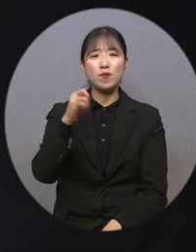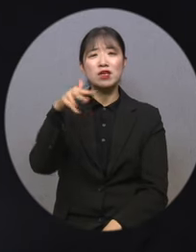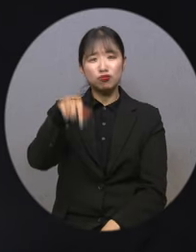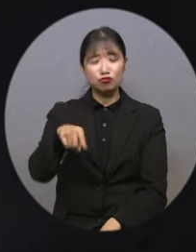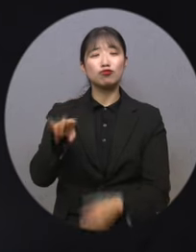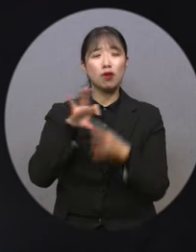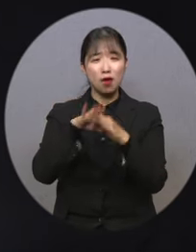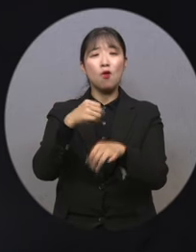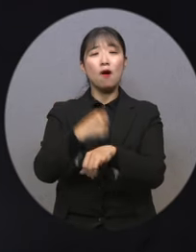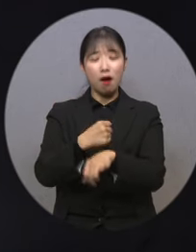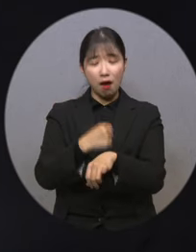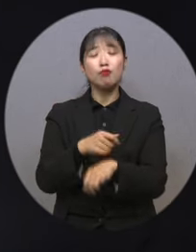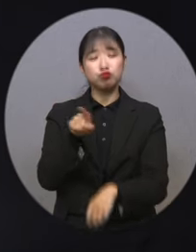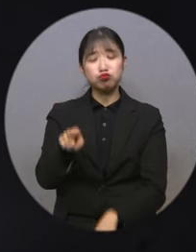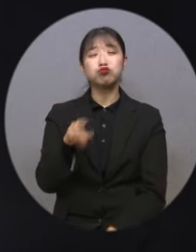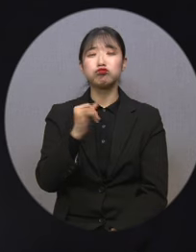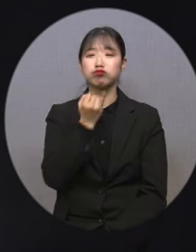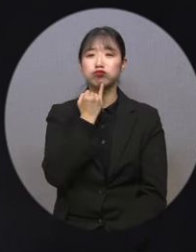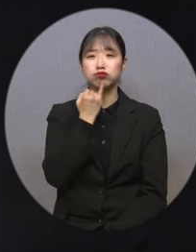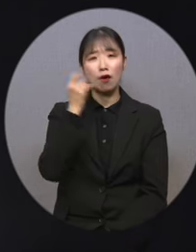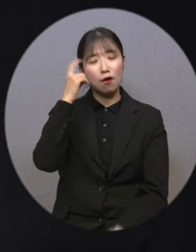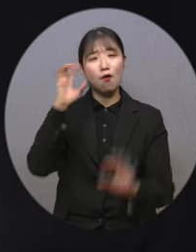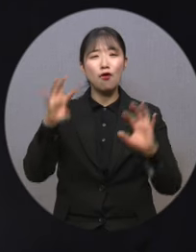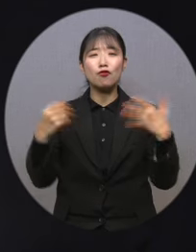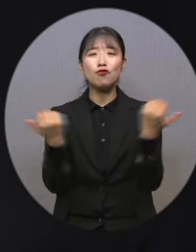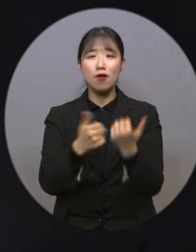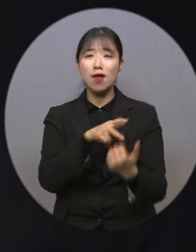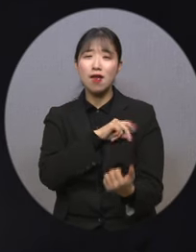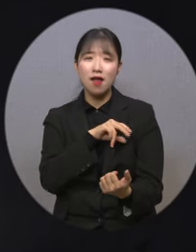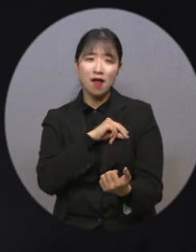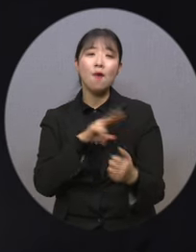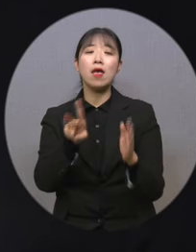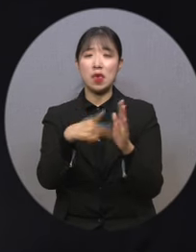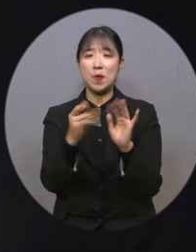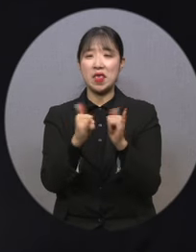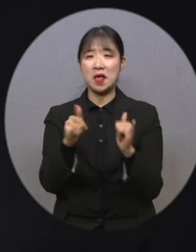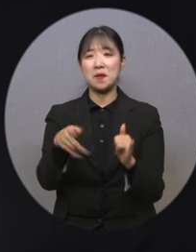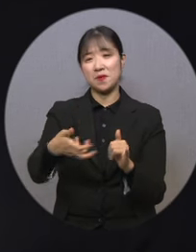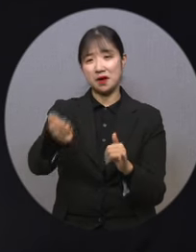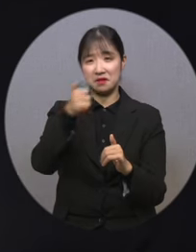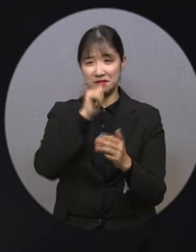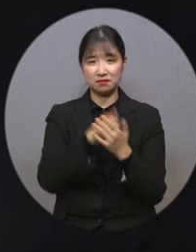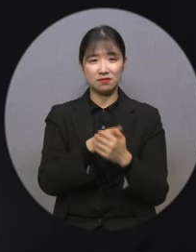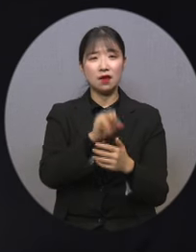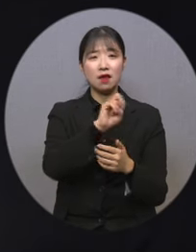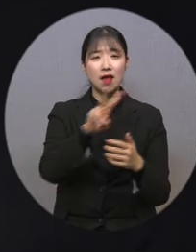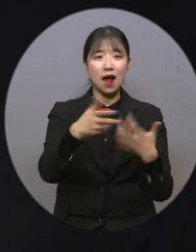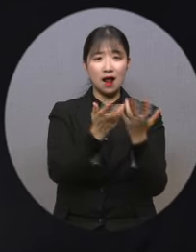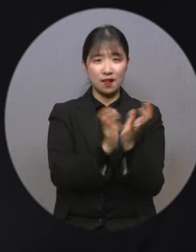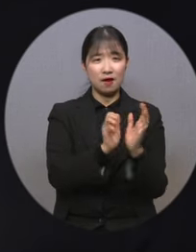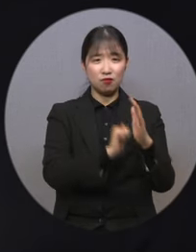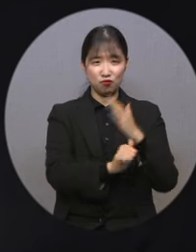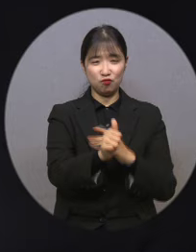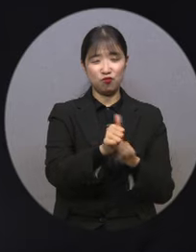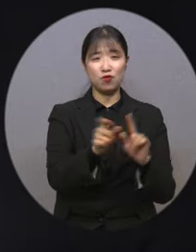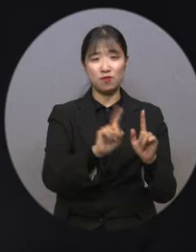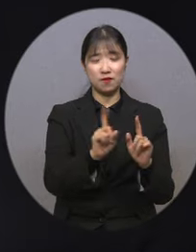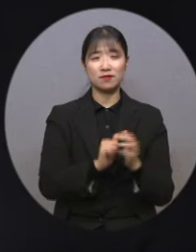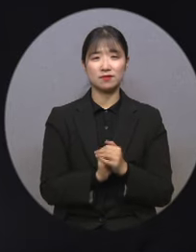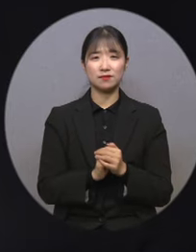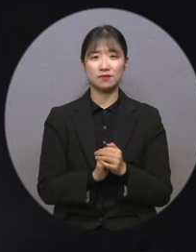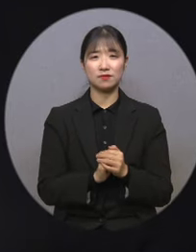있어. 국회의원이 200명 있으니까. 그러면 야당의 지금 후보가 뭐라고 하냐면